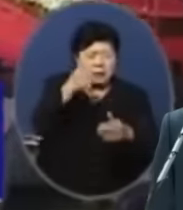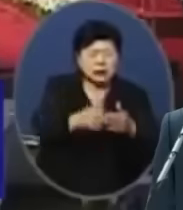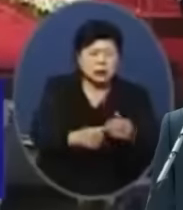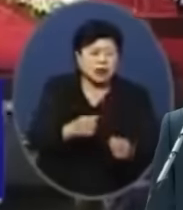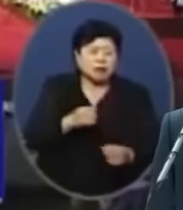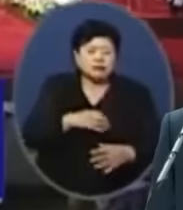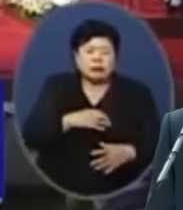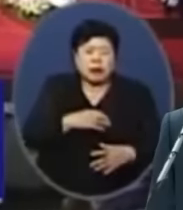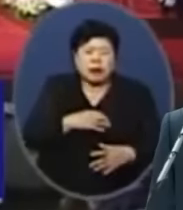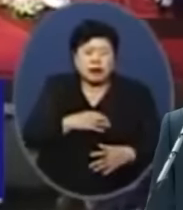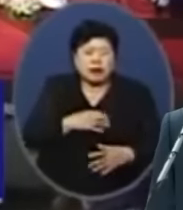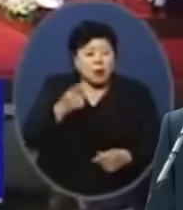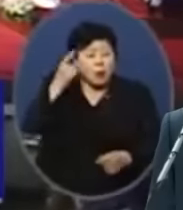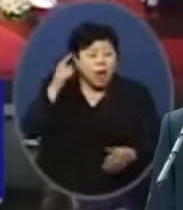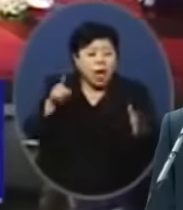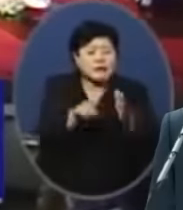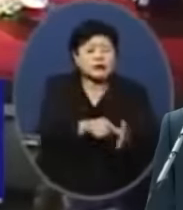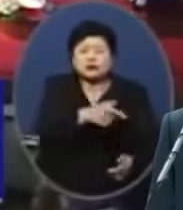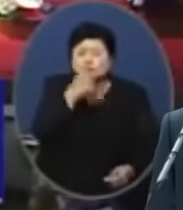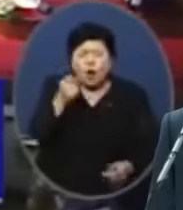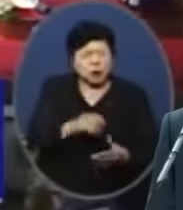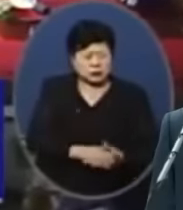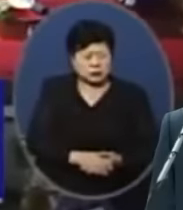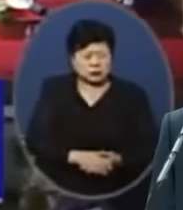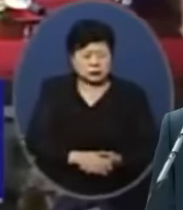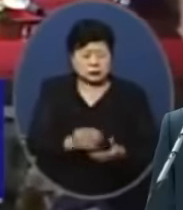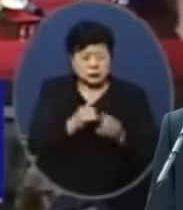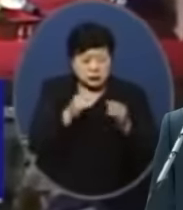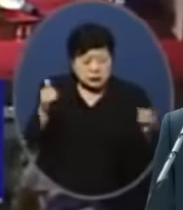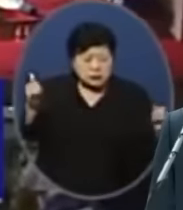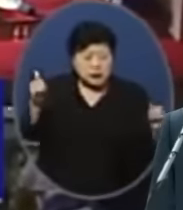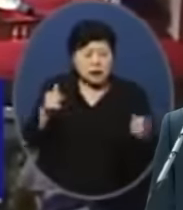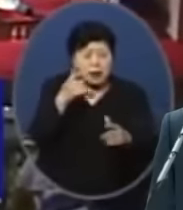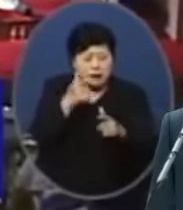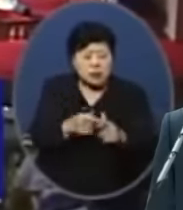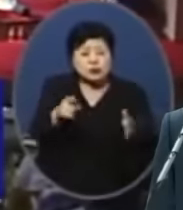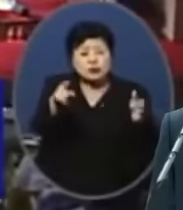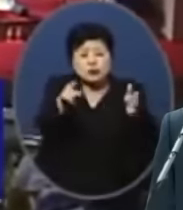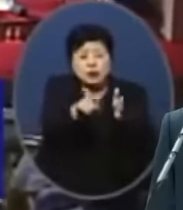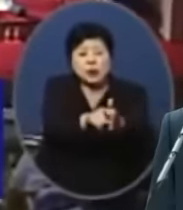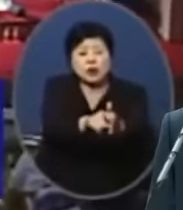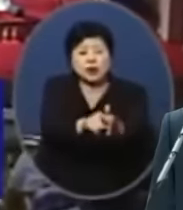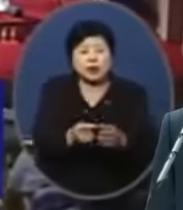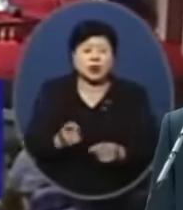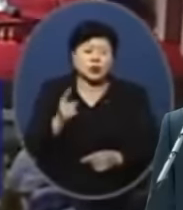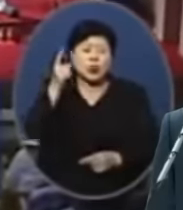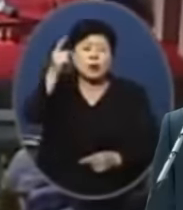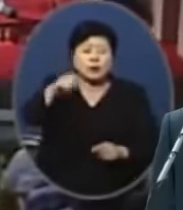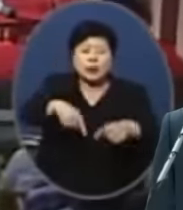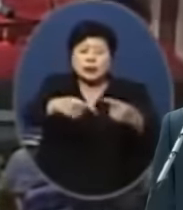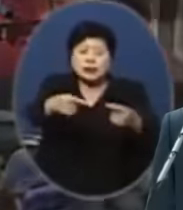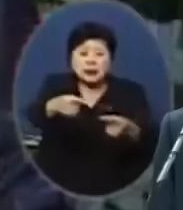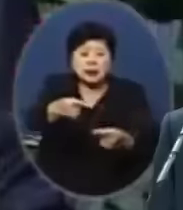것입니다. 너희가 어찌 믿음이 없느냐. 사람은 예수님을 믿고 차원 높은 곳에 들어갈 수 있는 것입니다.